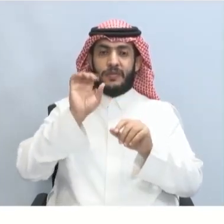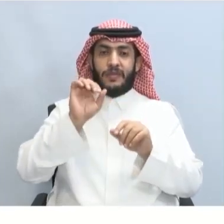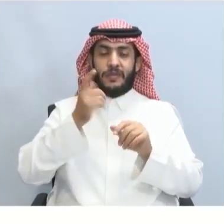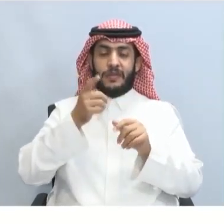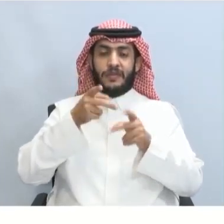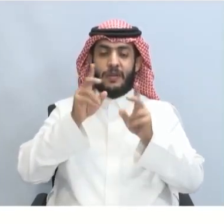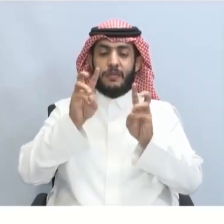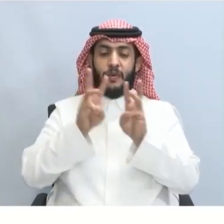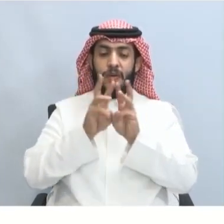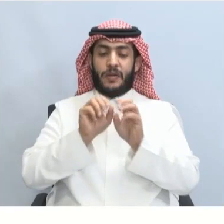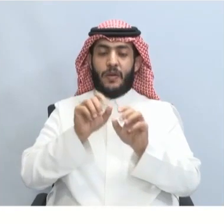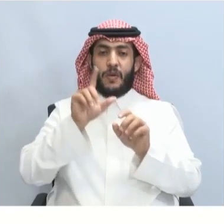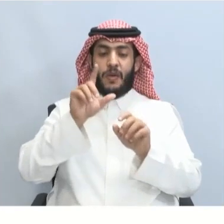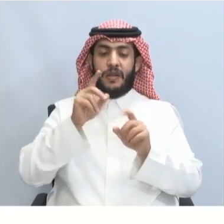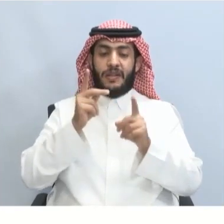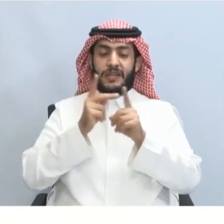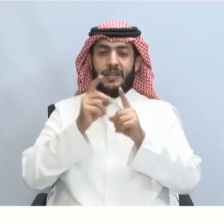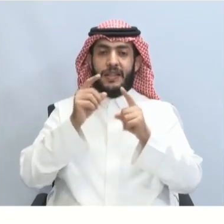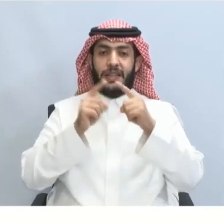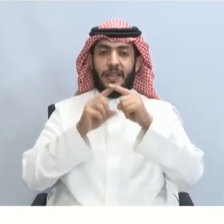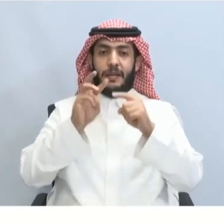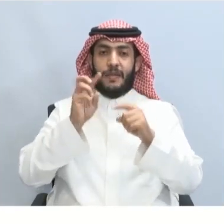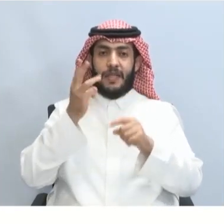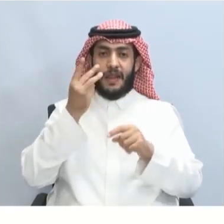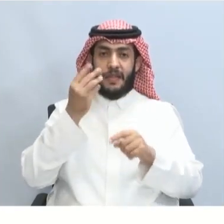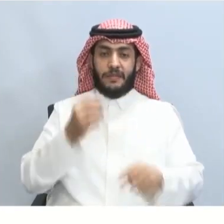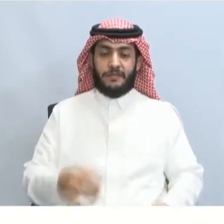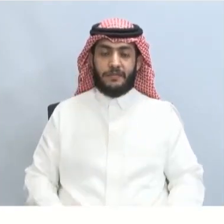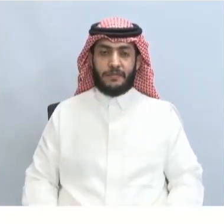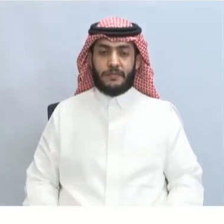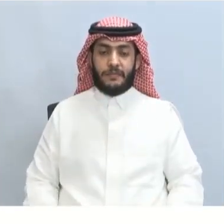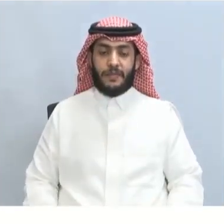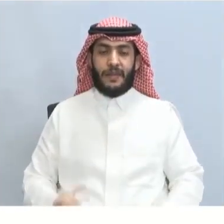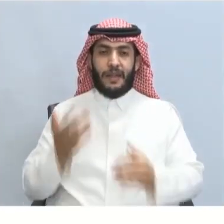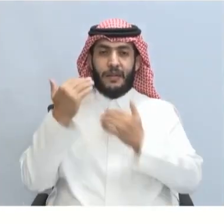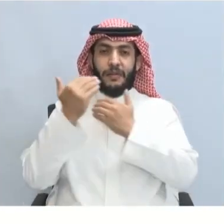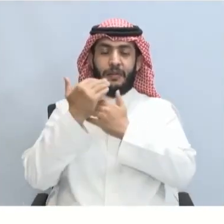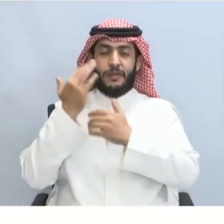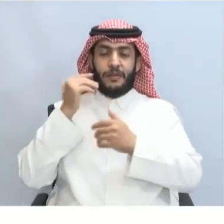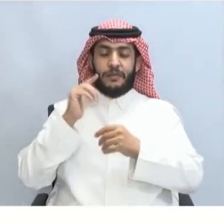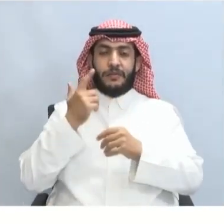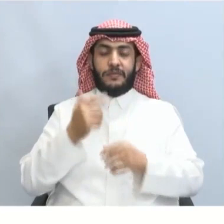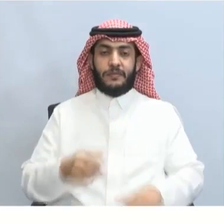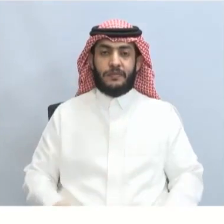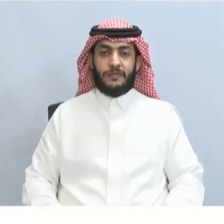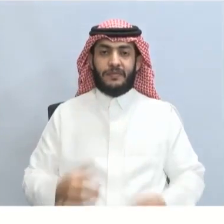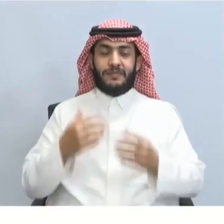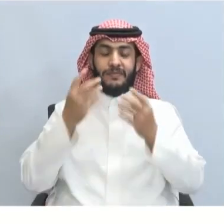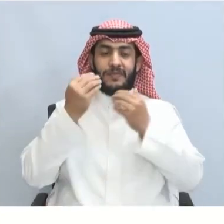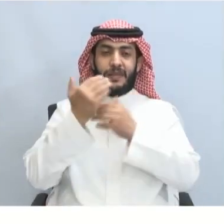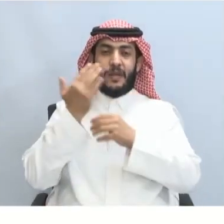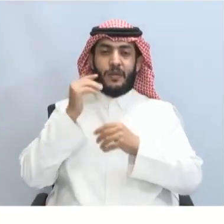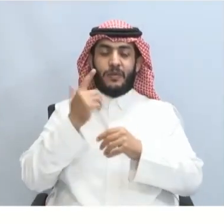انشاء موقع الكتروني بلغه اش تي ام ال ثلا ماذا تعلمنا في الدرس السابق تعلمنا في